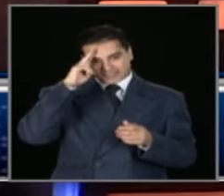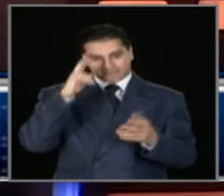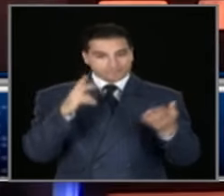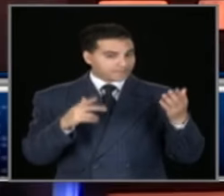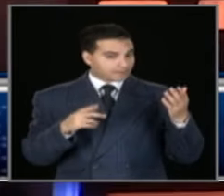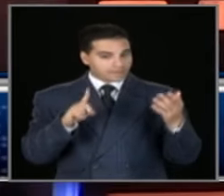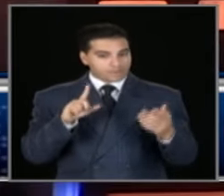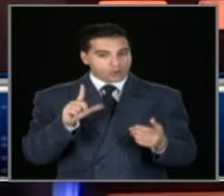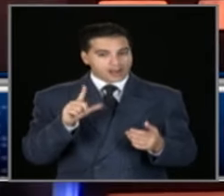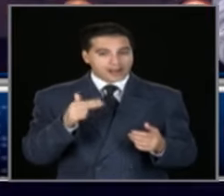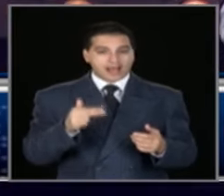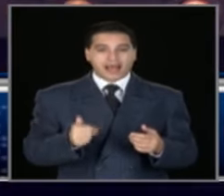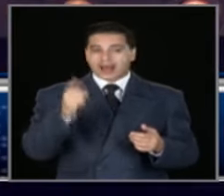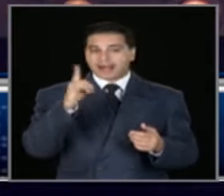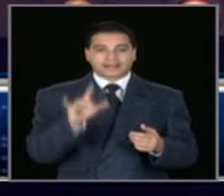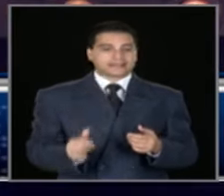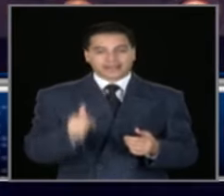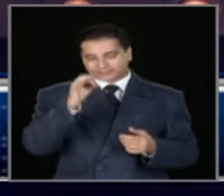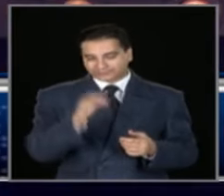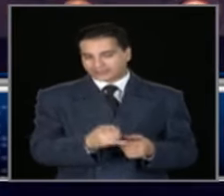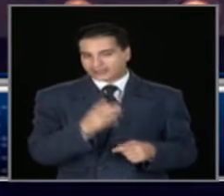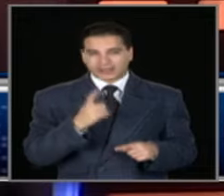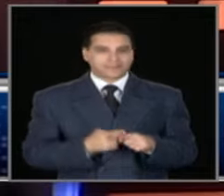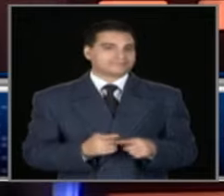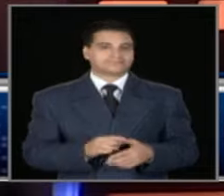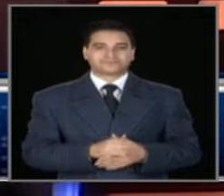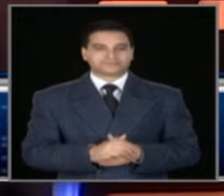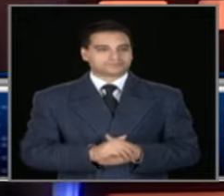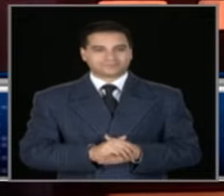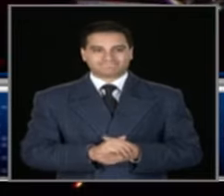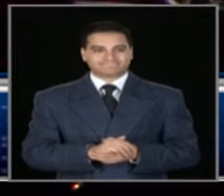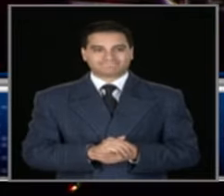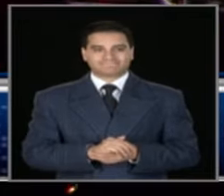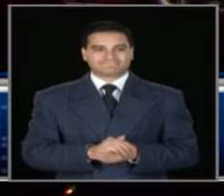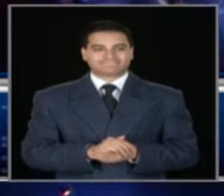بلغاريا. أحمد السيد إجابة خاطئة.